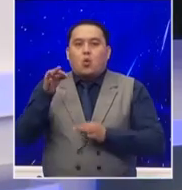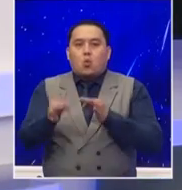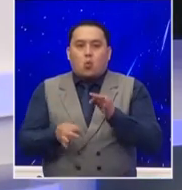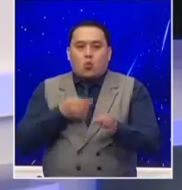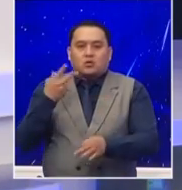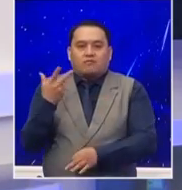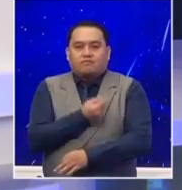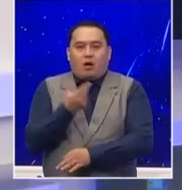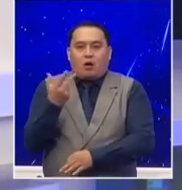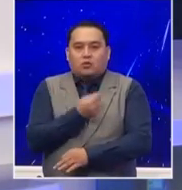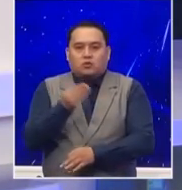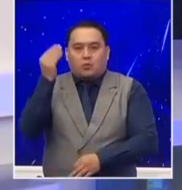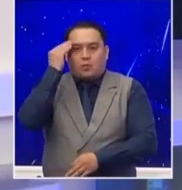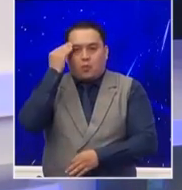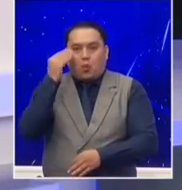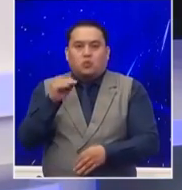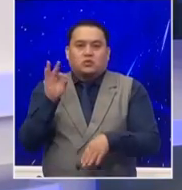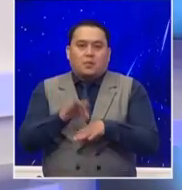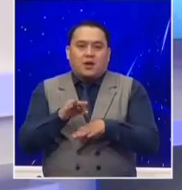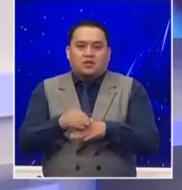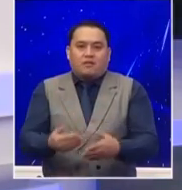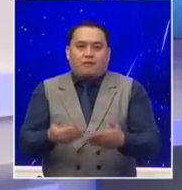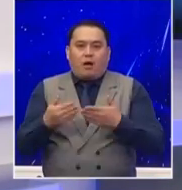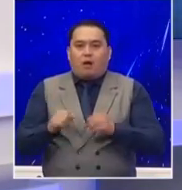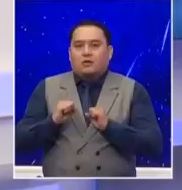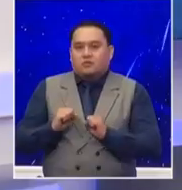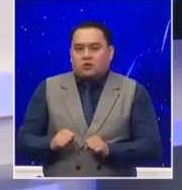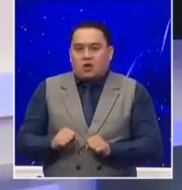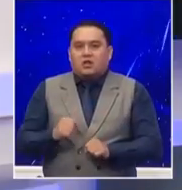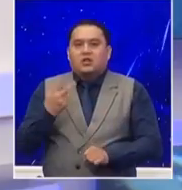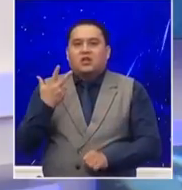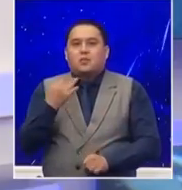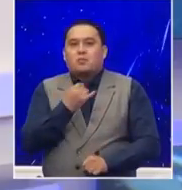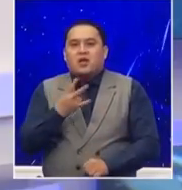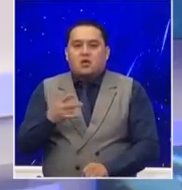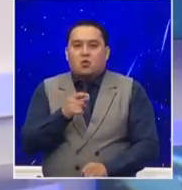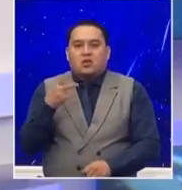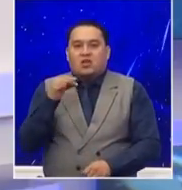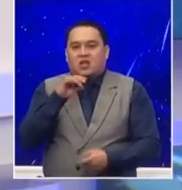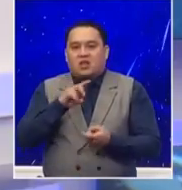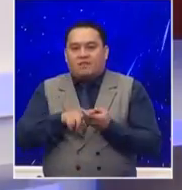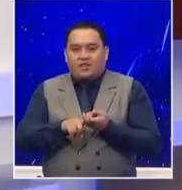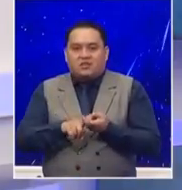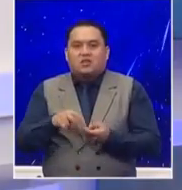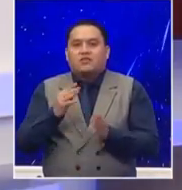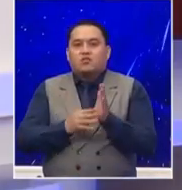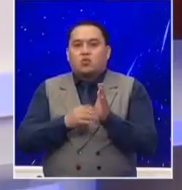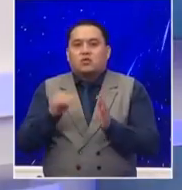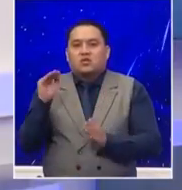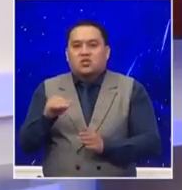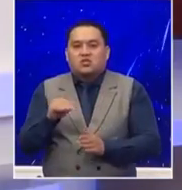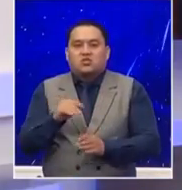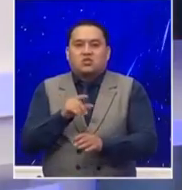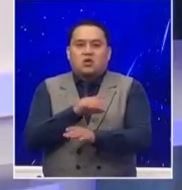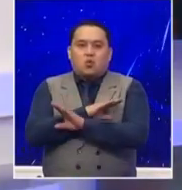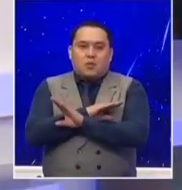Круглосуточная вакцинация – способ замедлить темпы заражения COVID-19. Почти 3,5 миллиона инфицированных и 90 тысяч летальных исходов